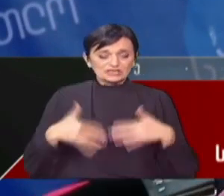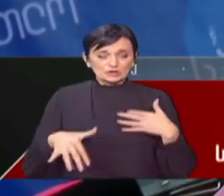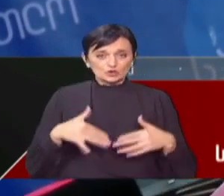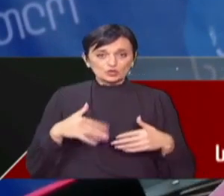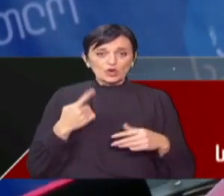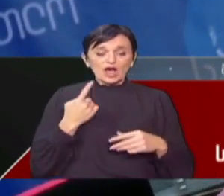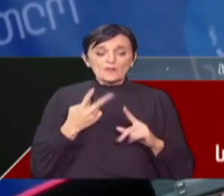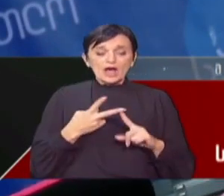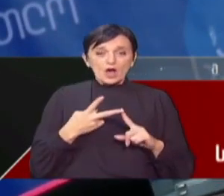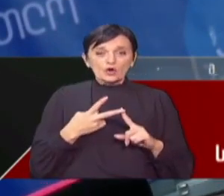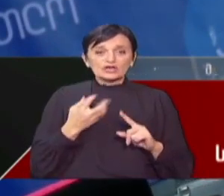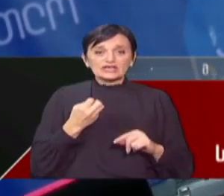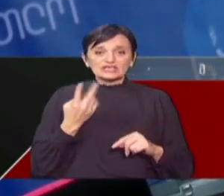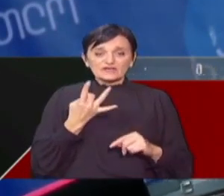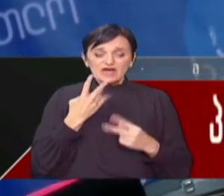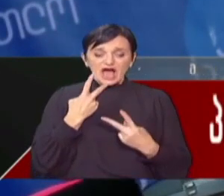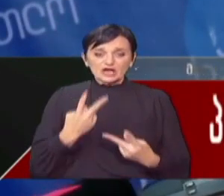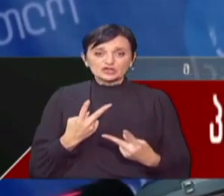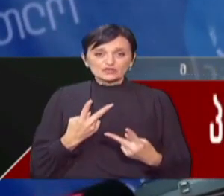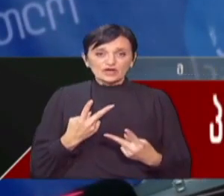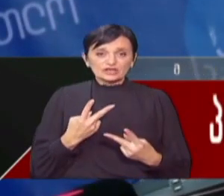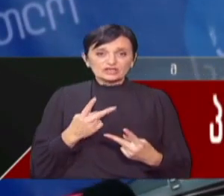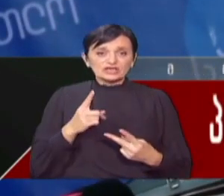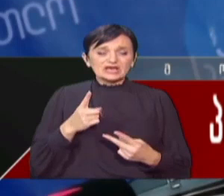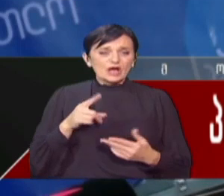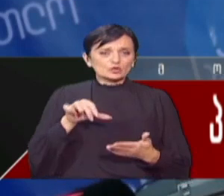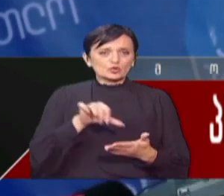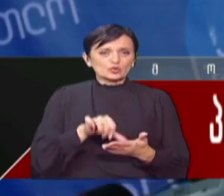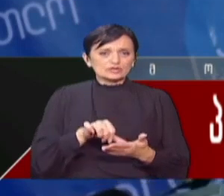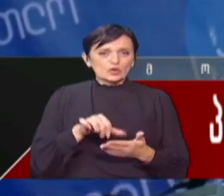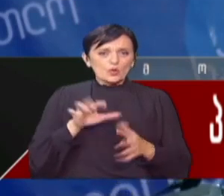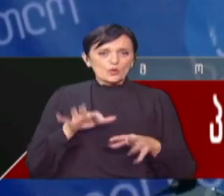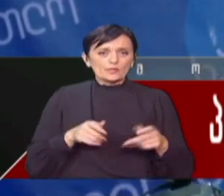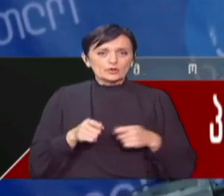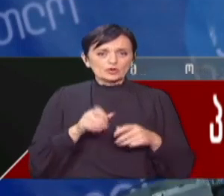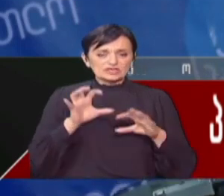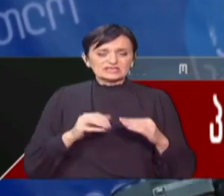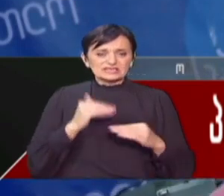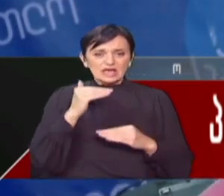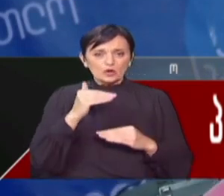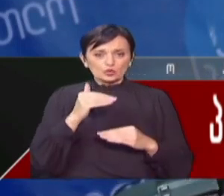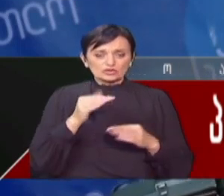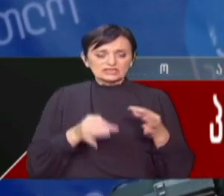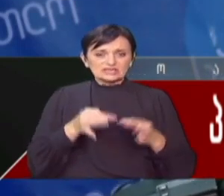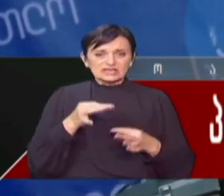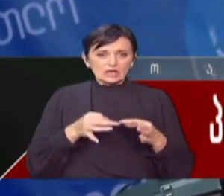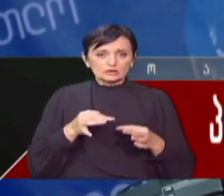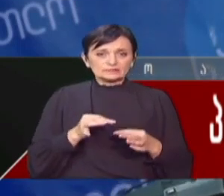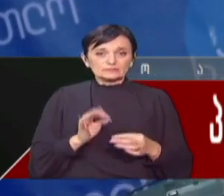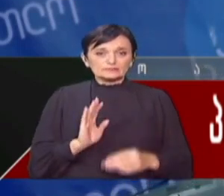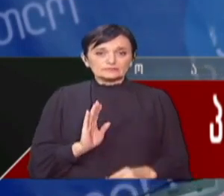მეორე კიდევ ერთხელ აჩვენებს იმას თუ რატო წარმოადგენა Prezidentul საკონსტიტუციო სასამართლოში არამედ